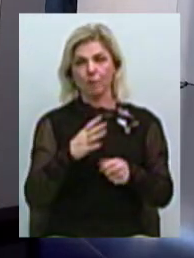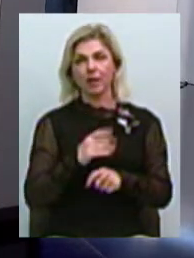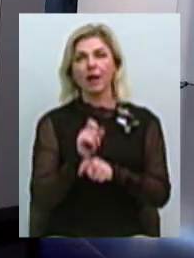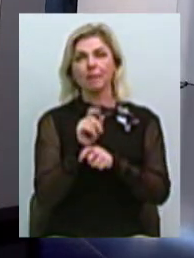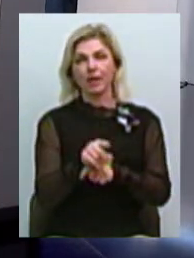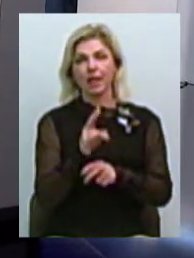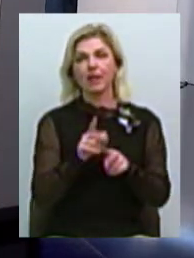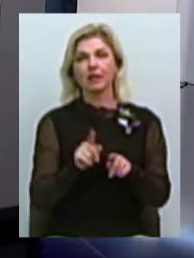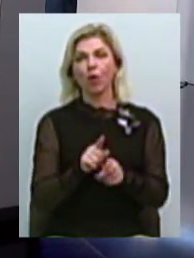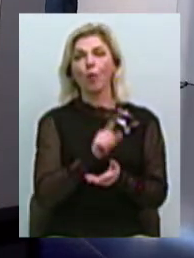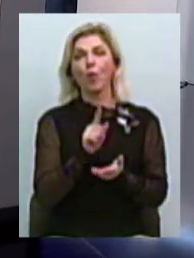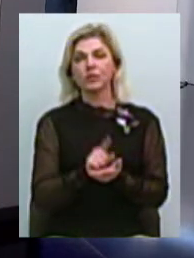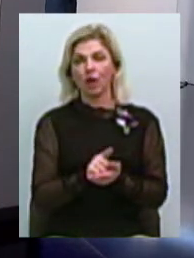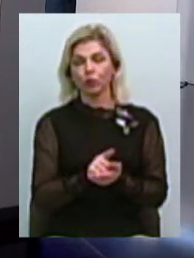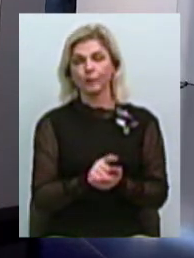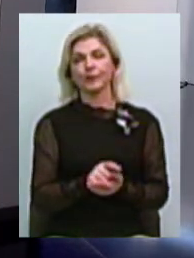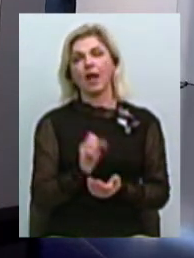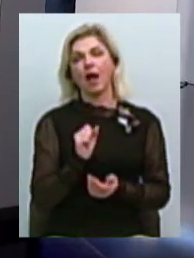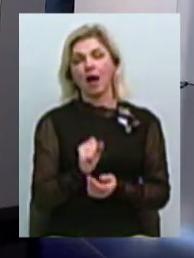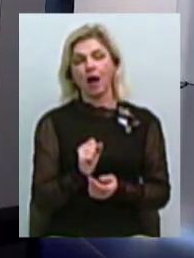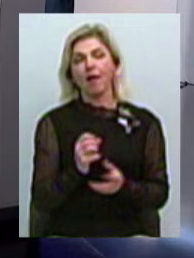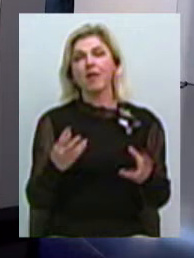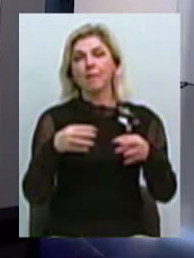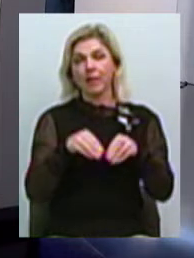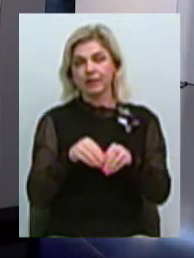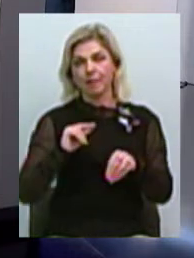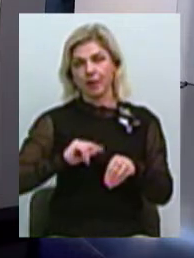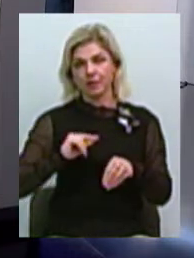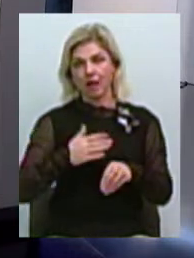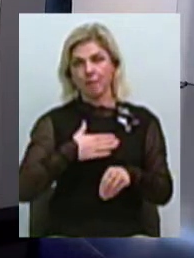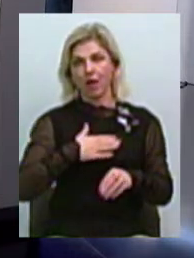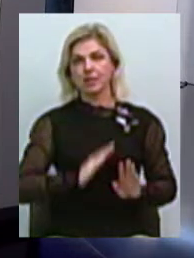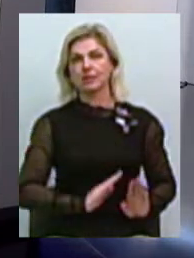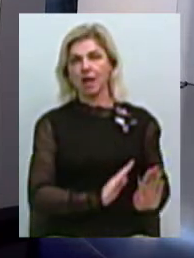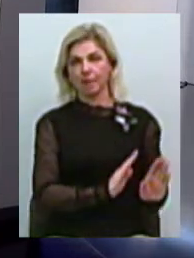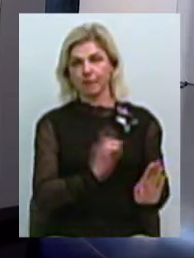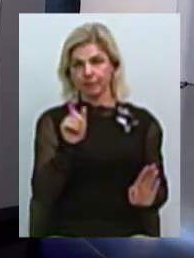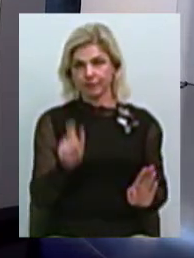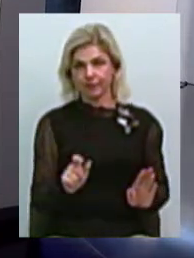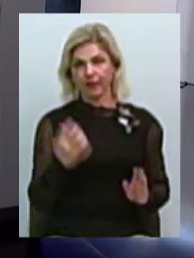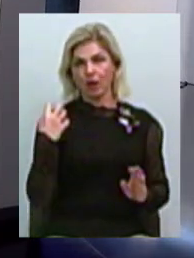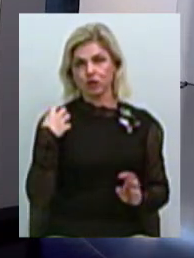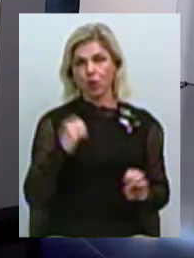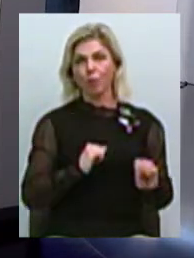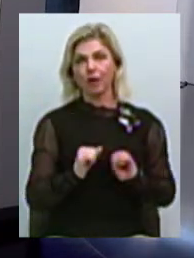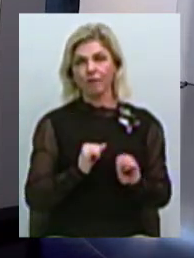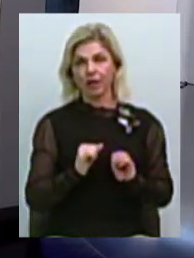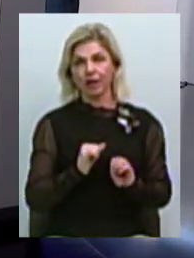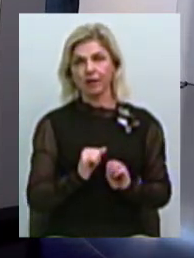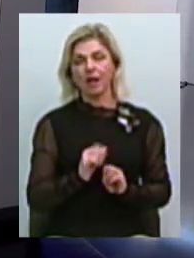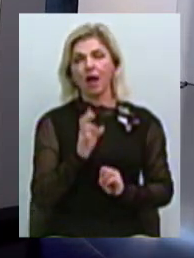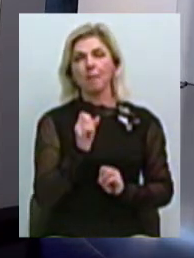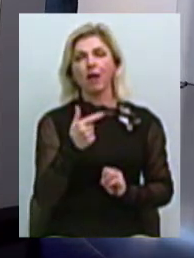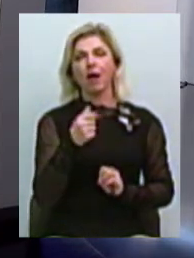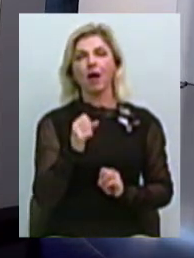дану посаду. І в тандемі зі мною працювала моя заступниця начальника управління Багаєва